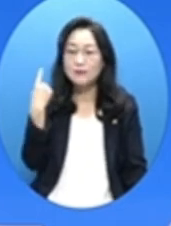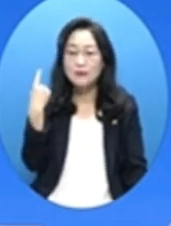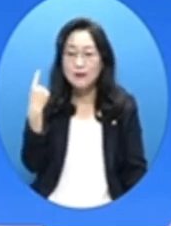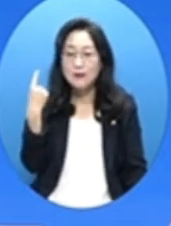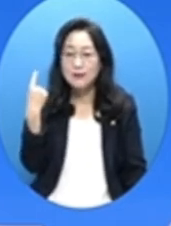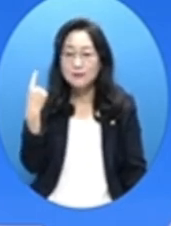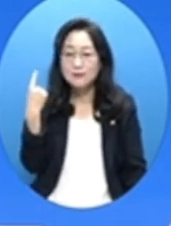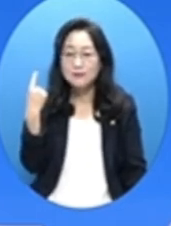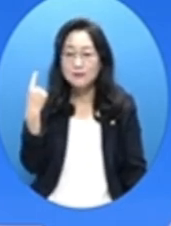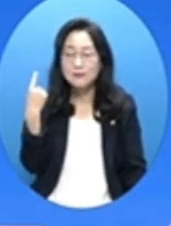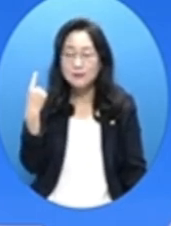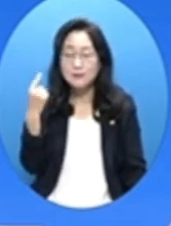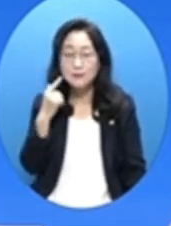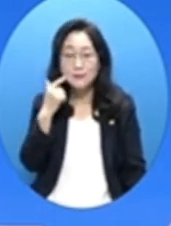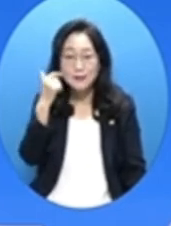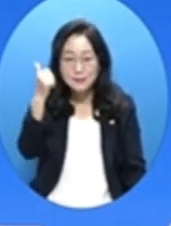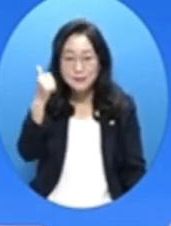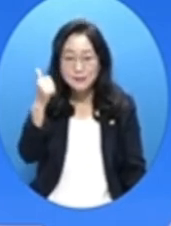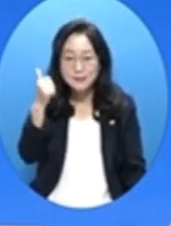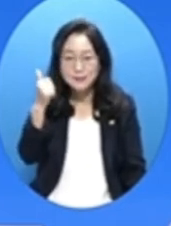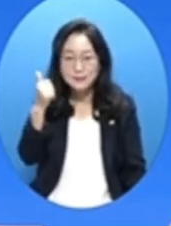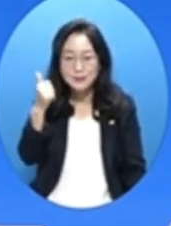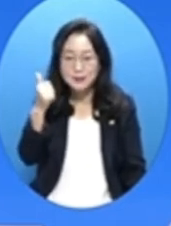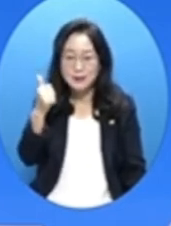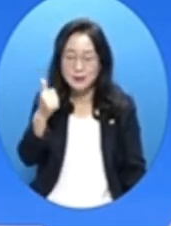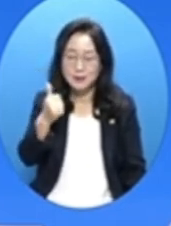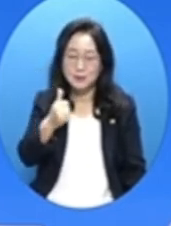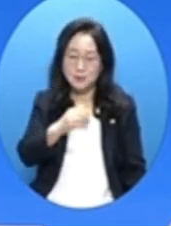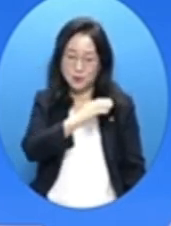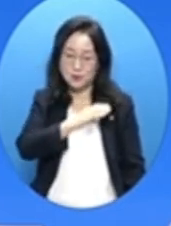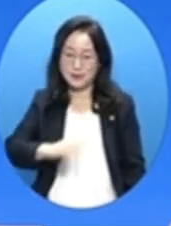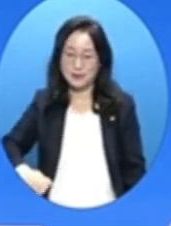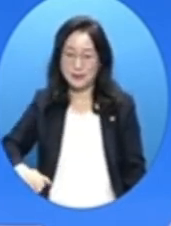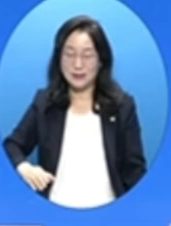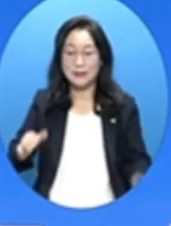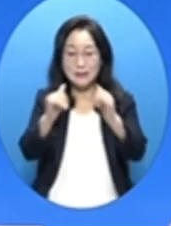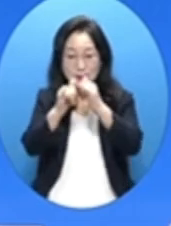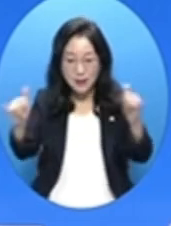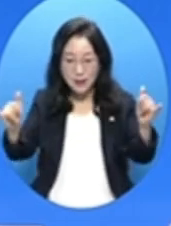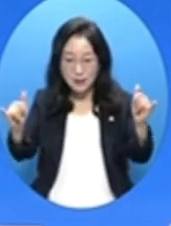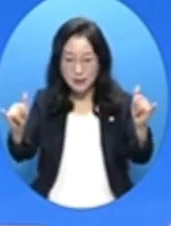제가 크리스찬 신문의 어떤 내용을 보니까